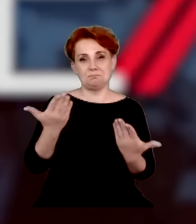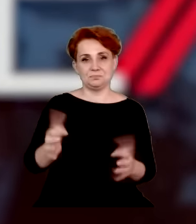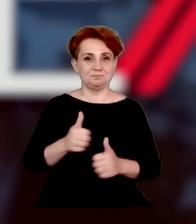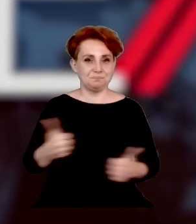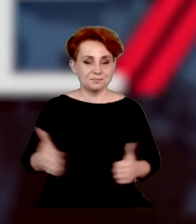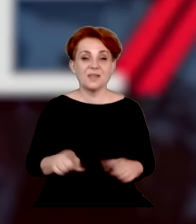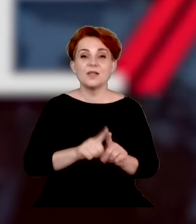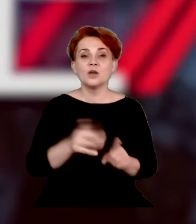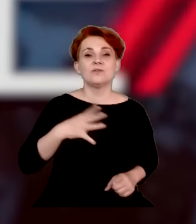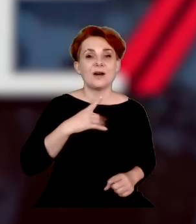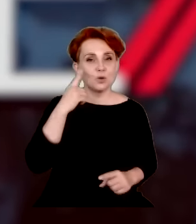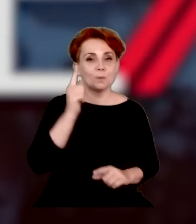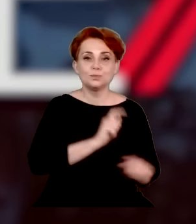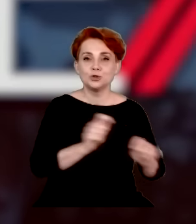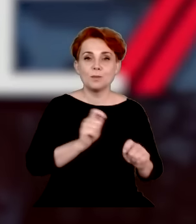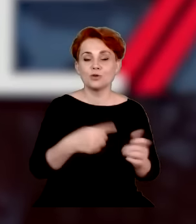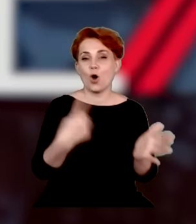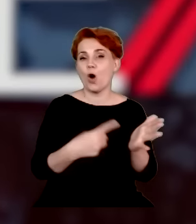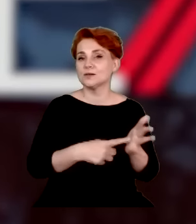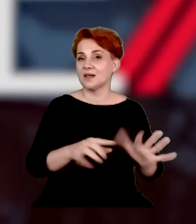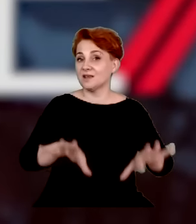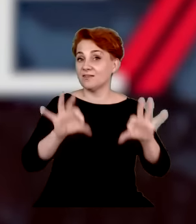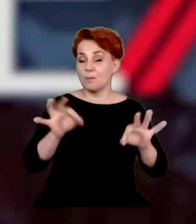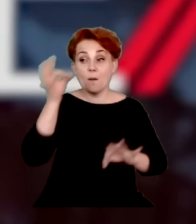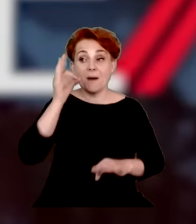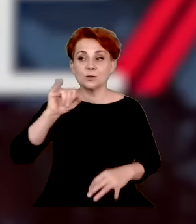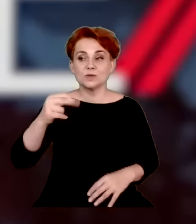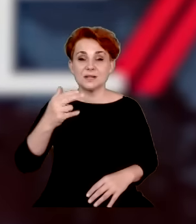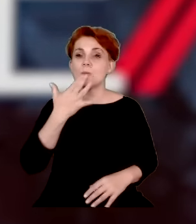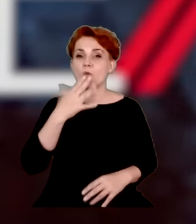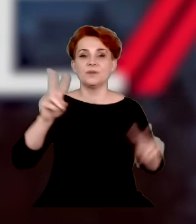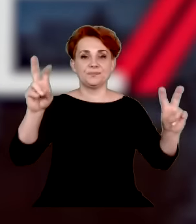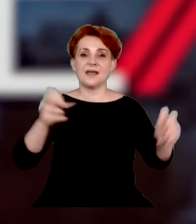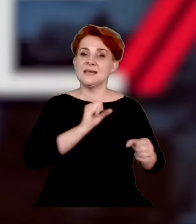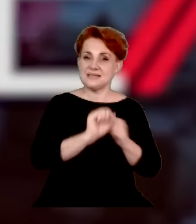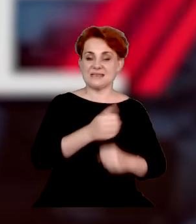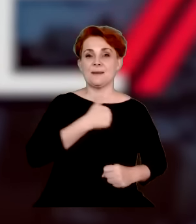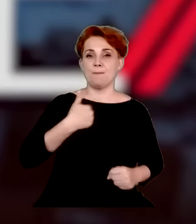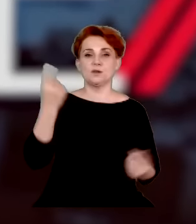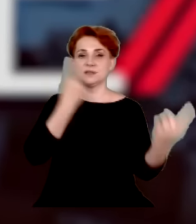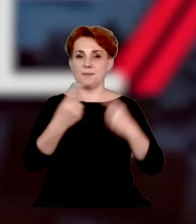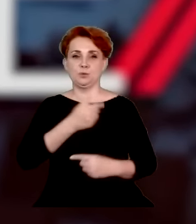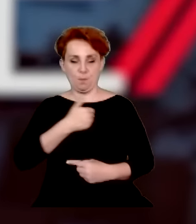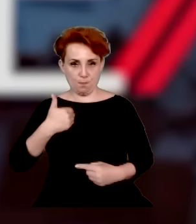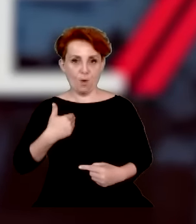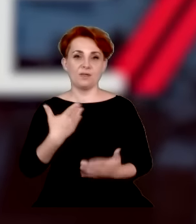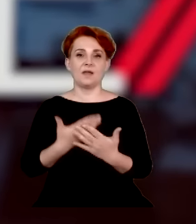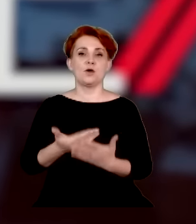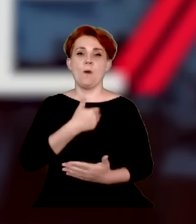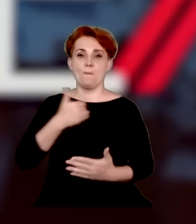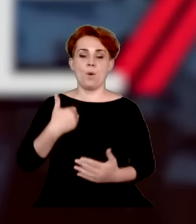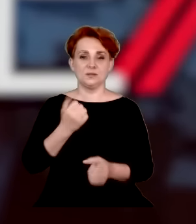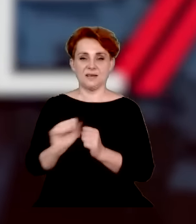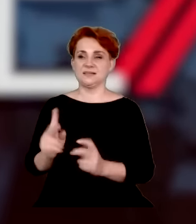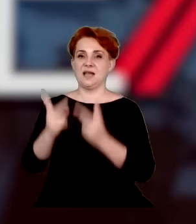przy okazji przypomnieć, że do ostatnich wyborów pani Justyna szła z hasłem „Jestem Polką, myślę po polsku, zatem polska racja stanu jest moim